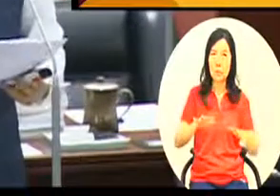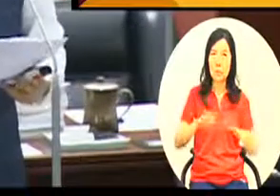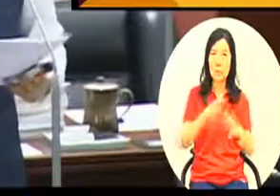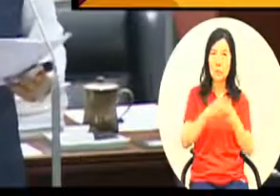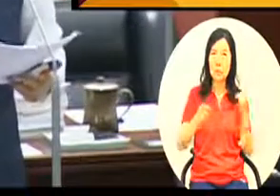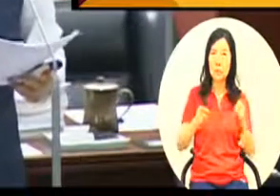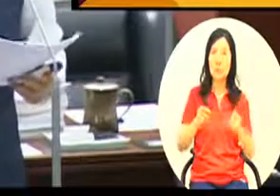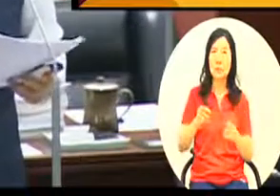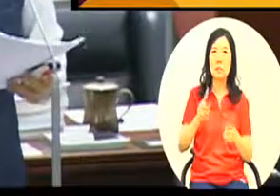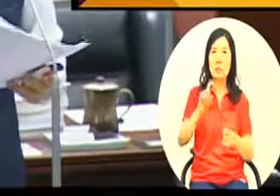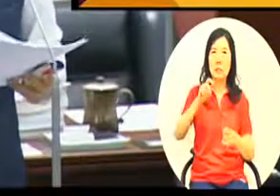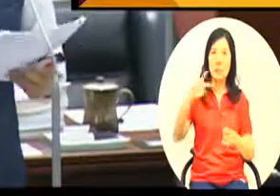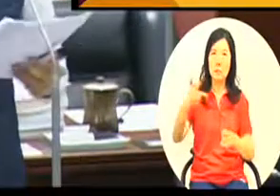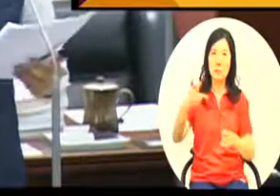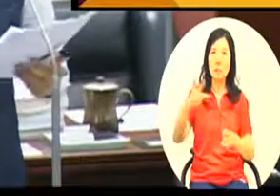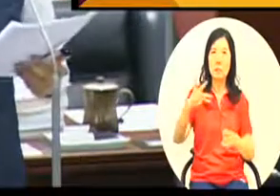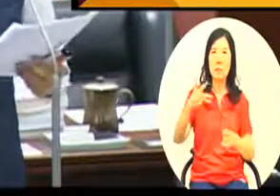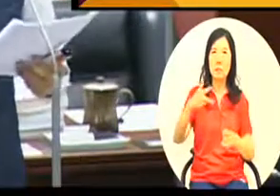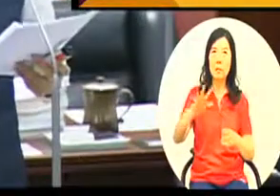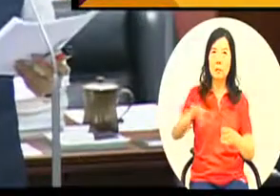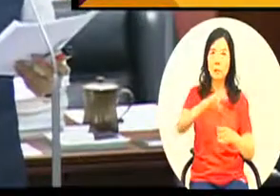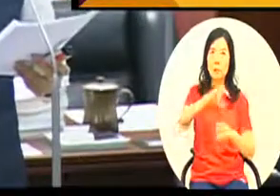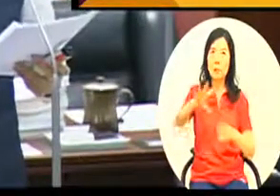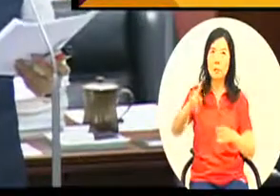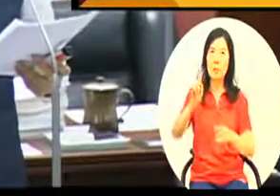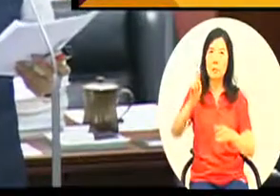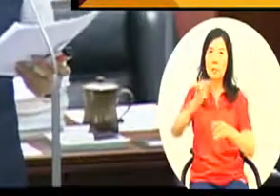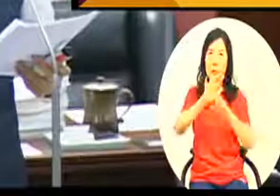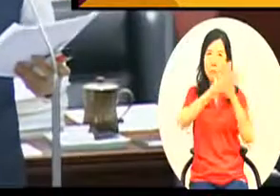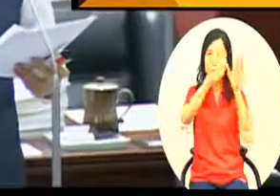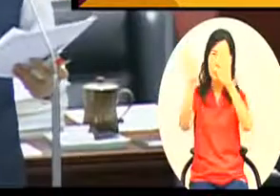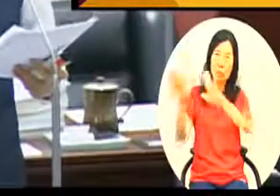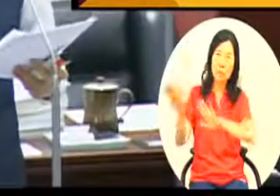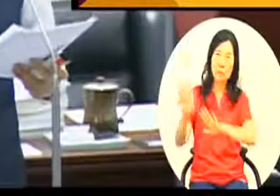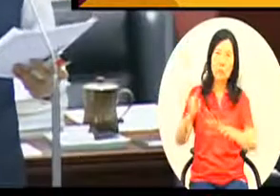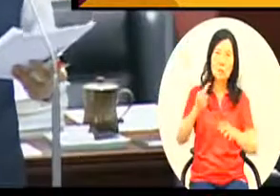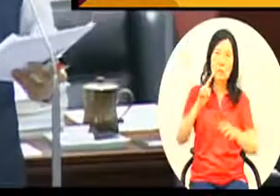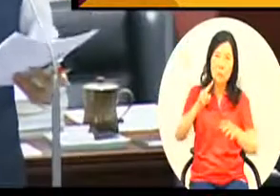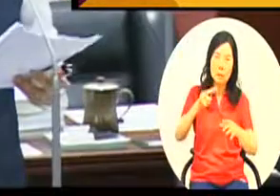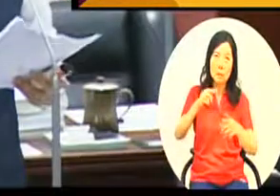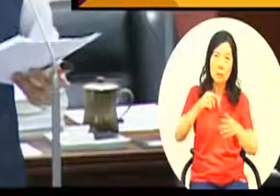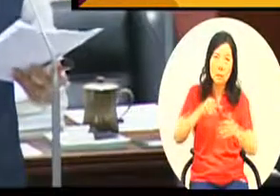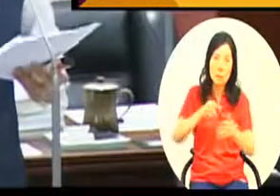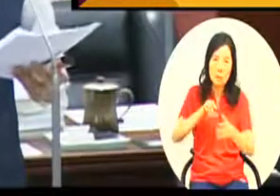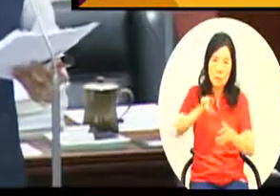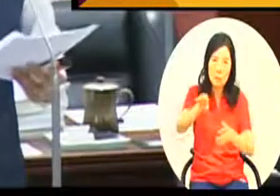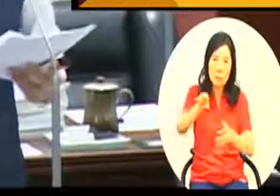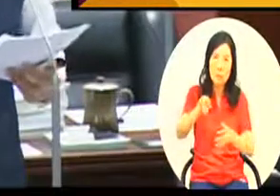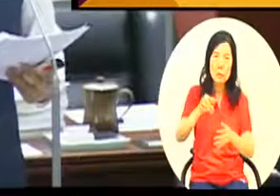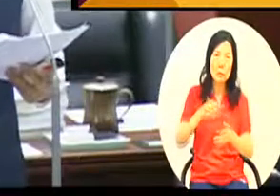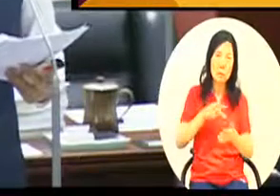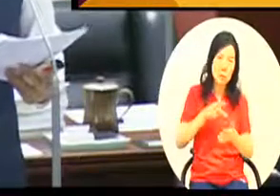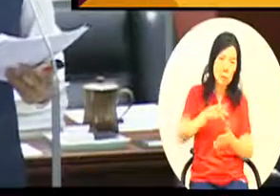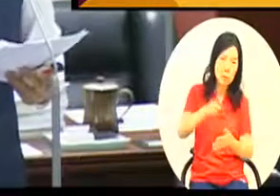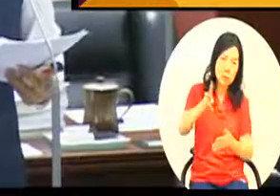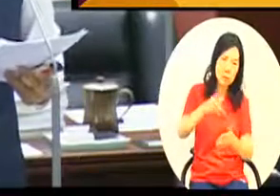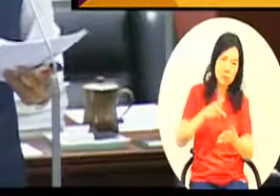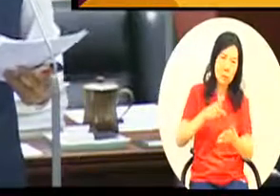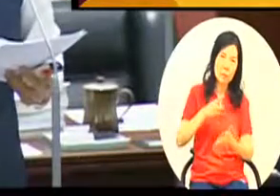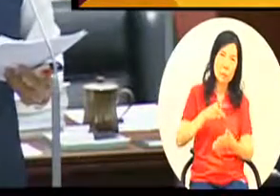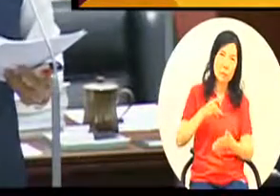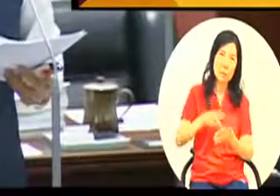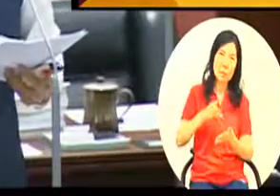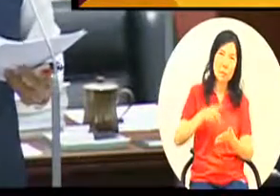辆，但是因为有些地区一天大概只有一班次或两个班次，所以这个运用上面